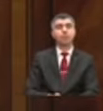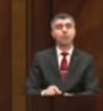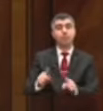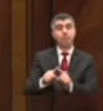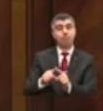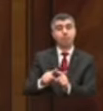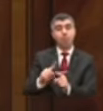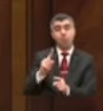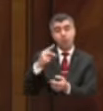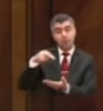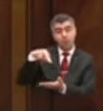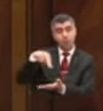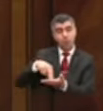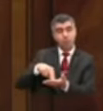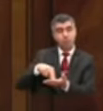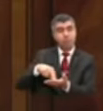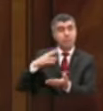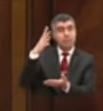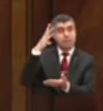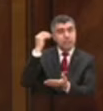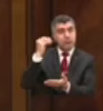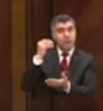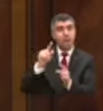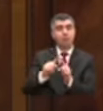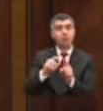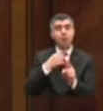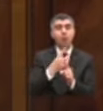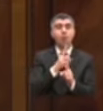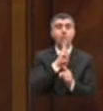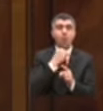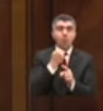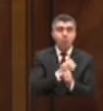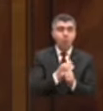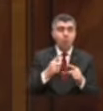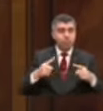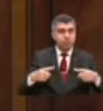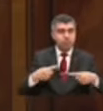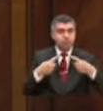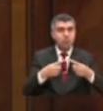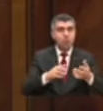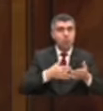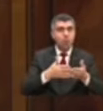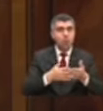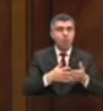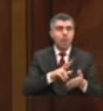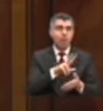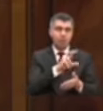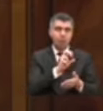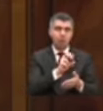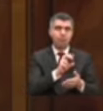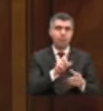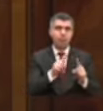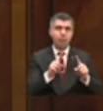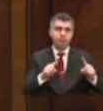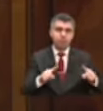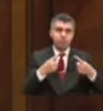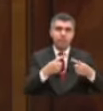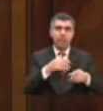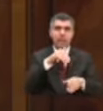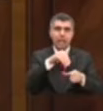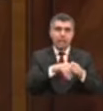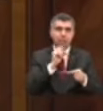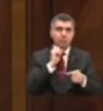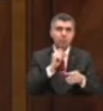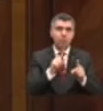الواحد ينسى راسو واش كينتمي للاغلبيه ولا كينتمي للمعارضه. يمكن لي نتفهم ان الناس في المعارضه ينتقدوا الحكومه، واخا